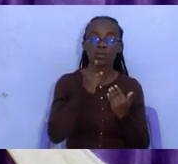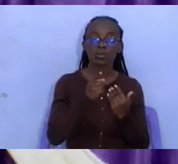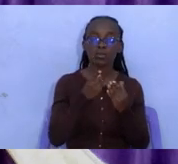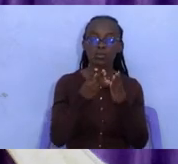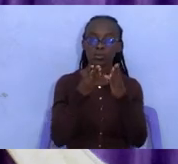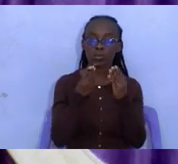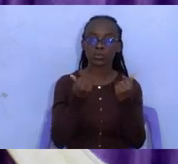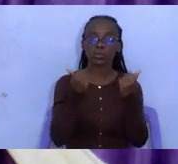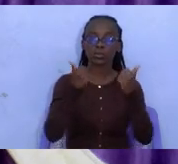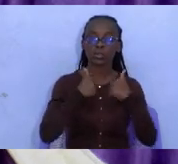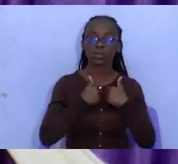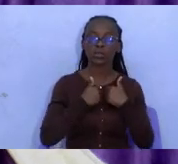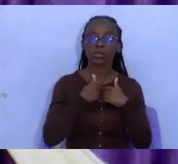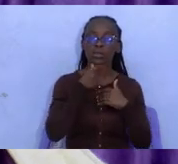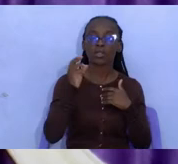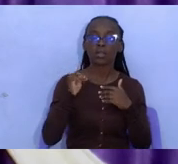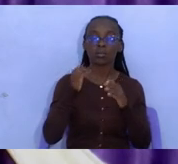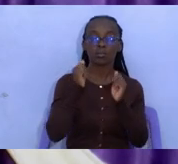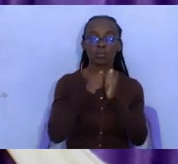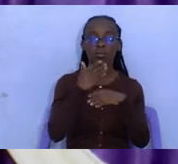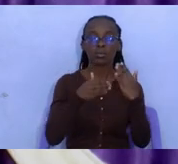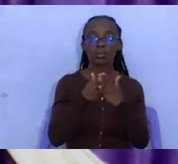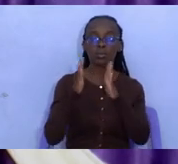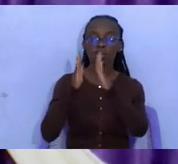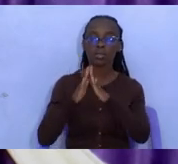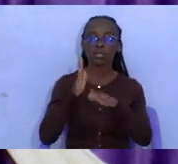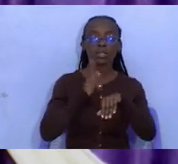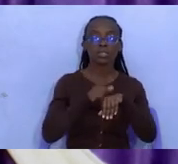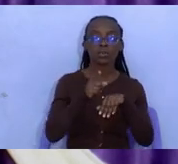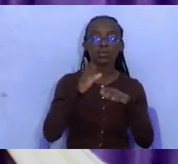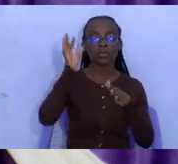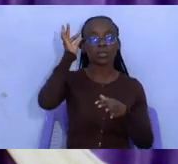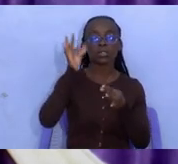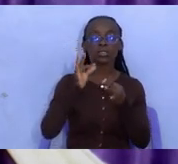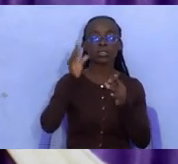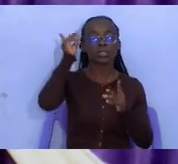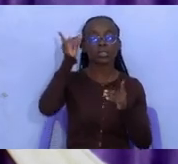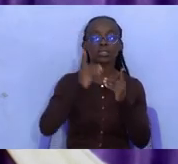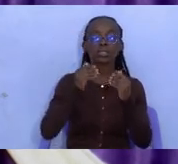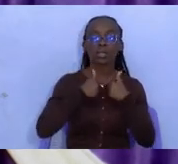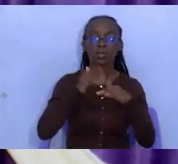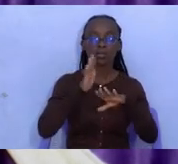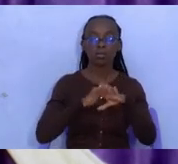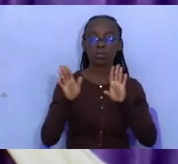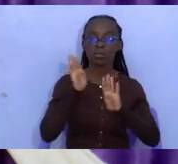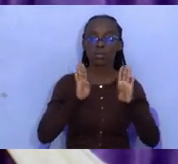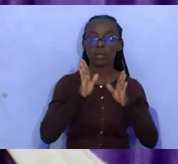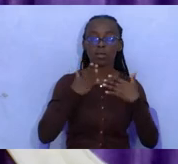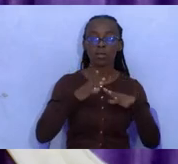yake yote. Hebu nikwambie, ukiamua kuwa mtu mzuri, hata watu wanaishi karibu na wewe watakuwa wazuri.